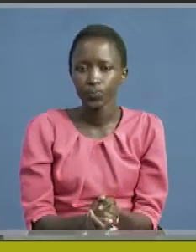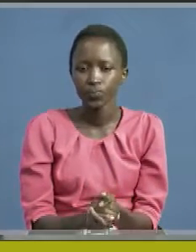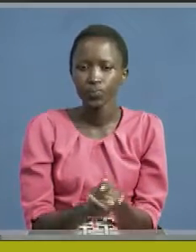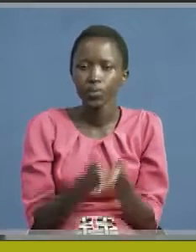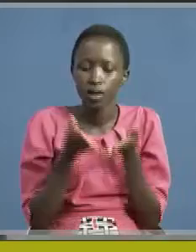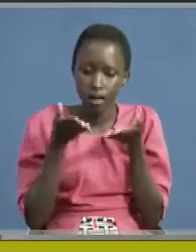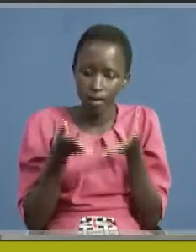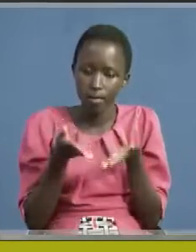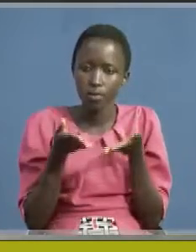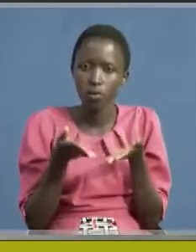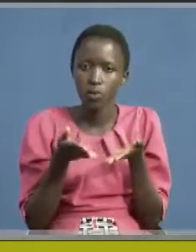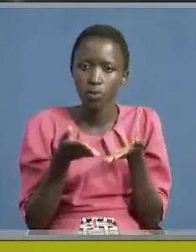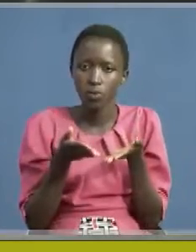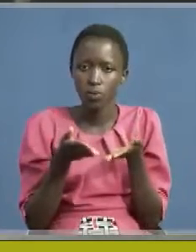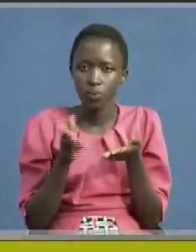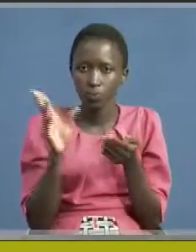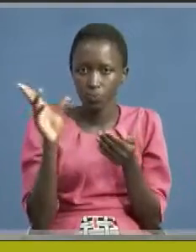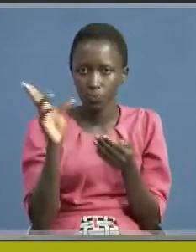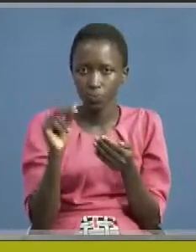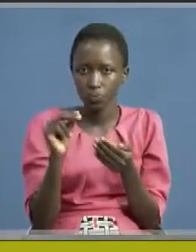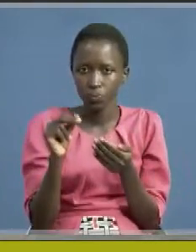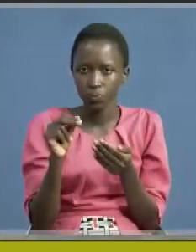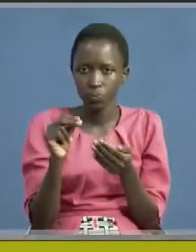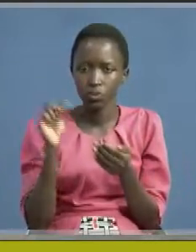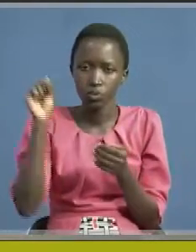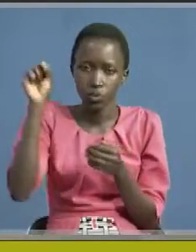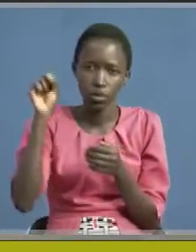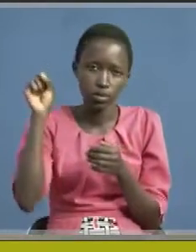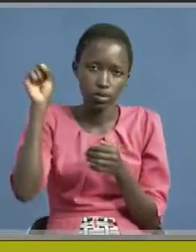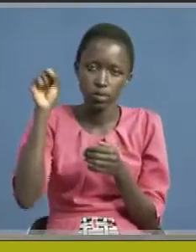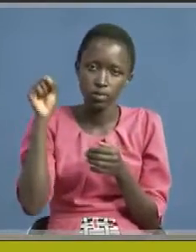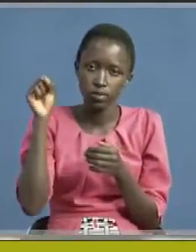Saa hizi hakuna maneno ya siasa.